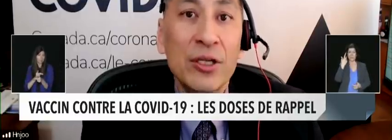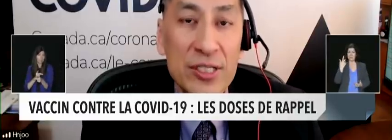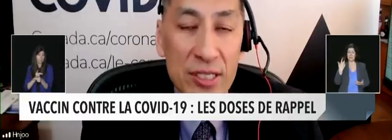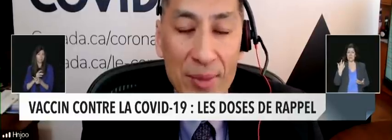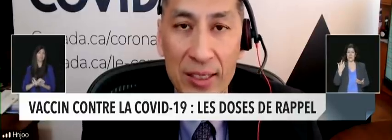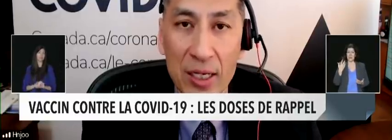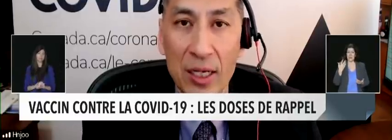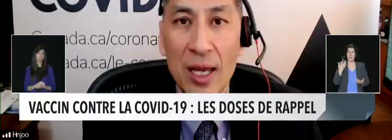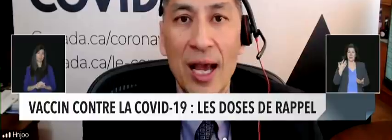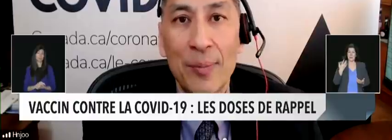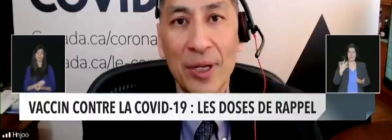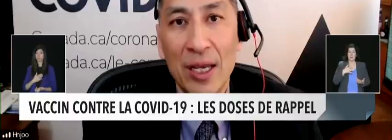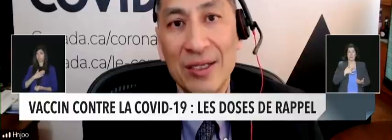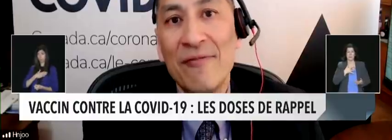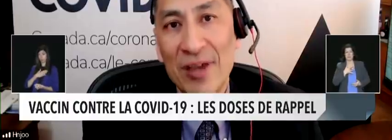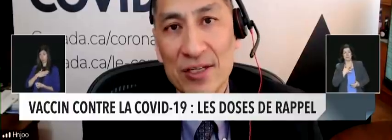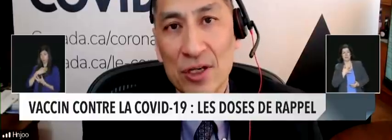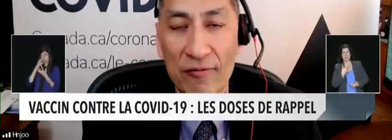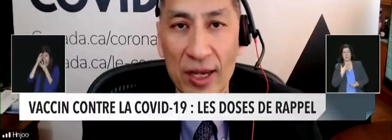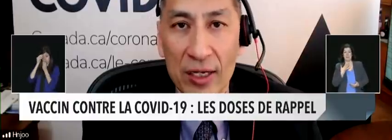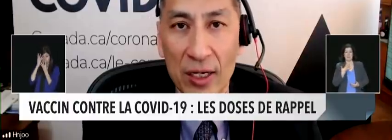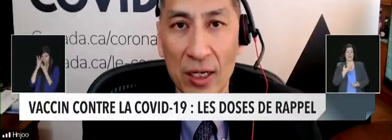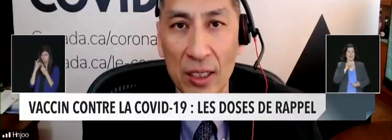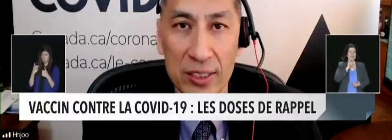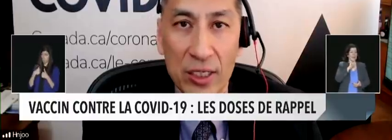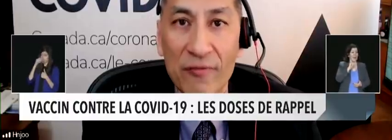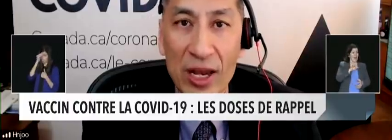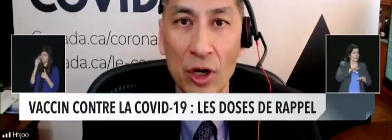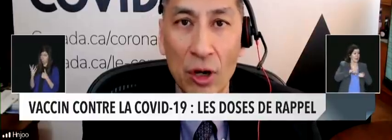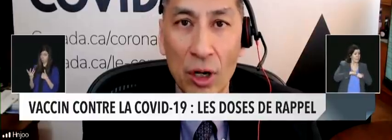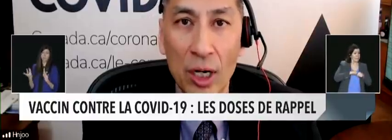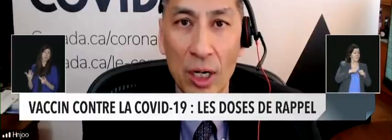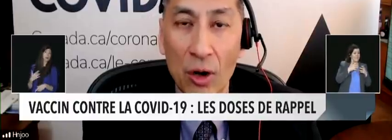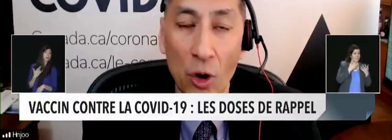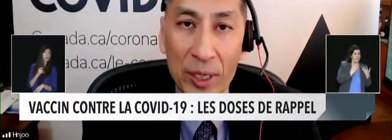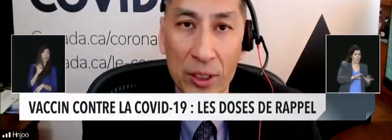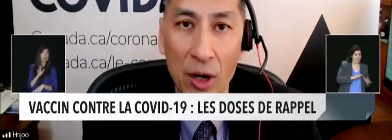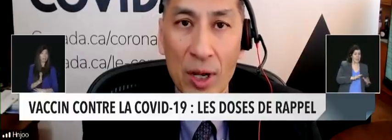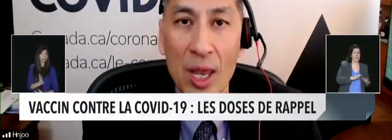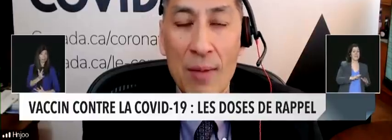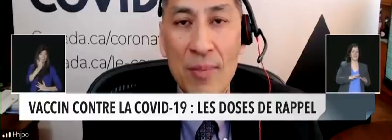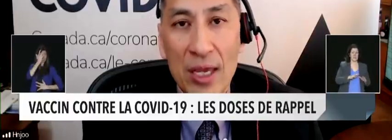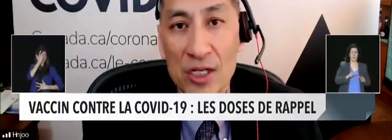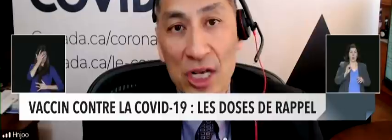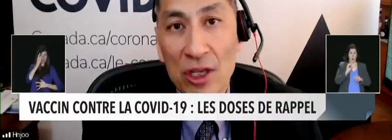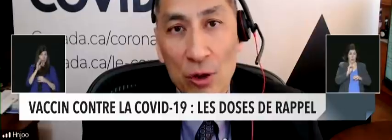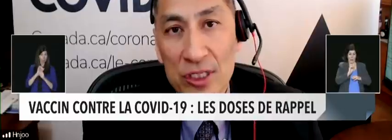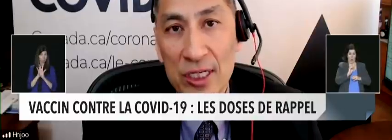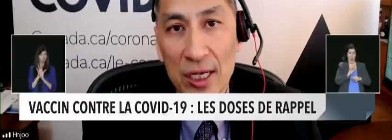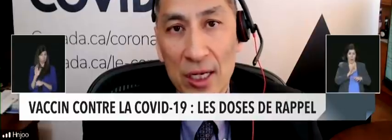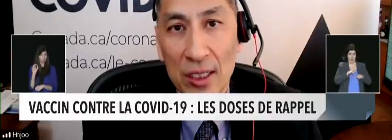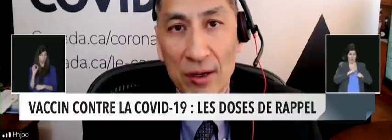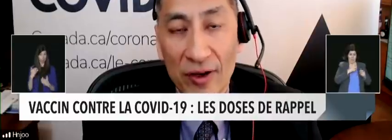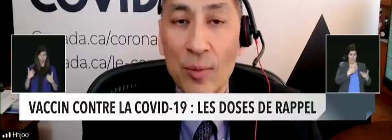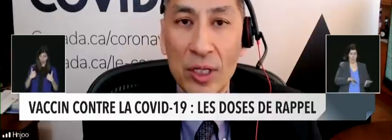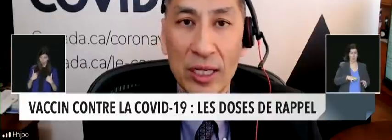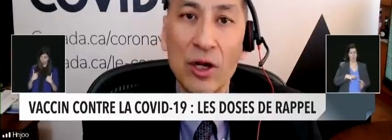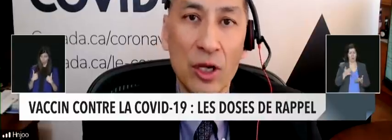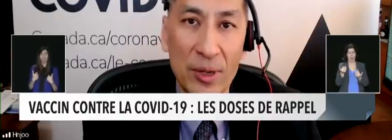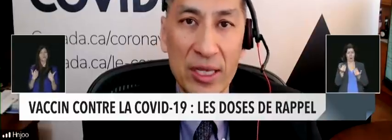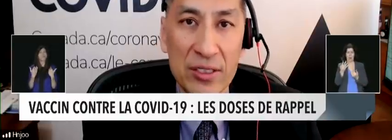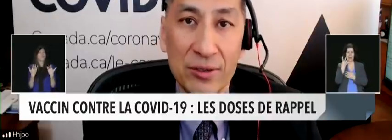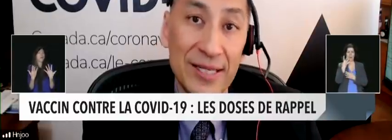attendre quelques semaines après une infection avec l'essai de variant Omicron mais j'attends aussi